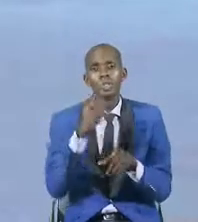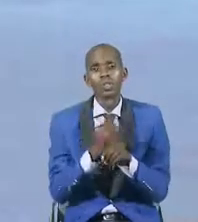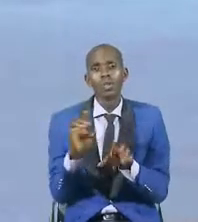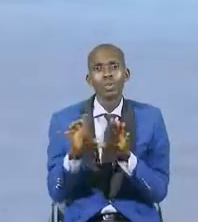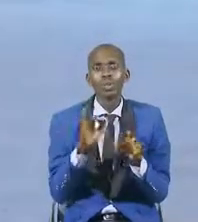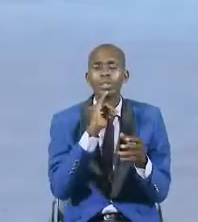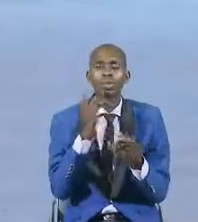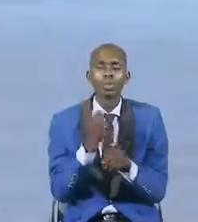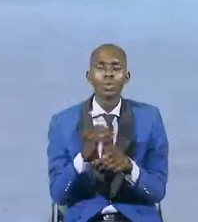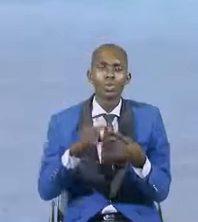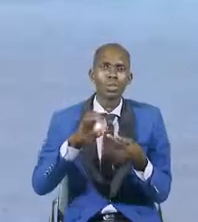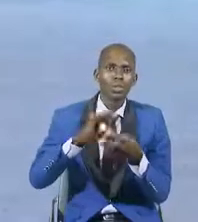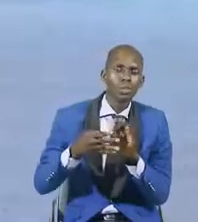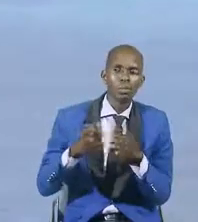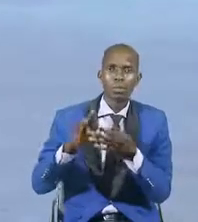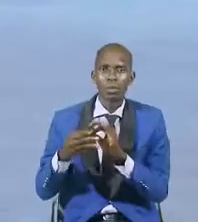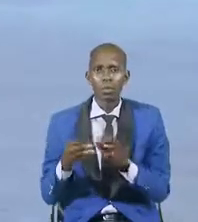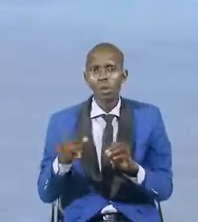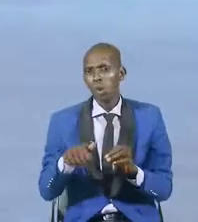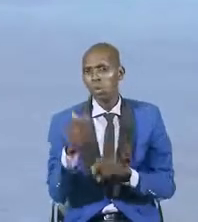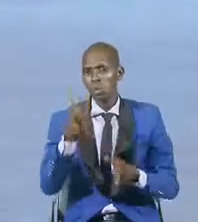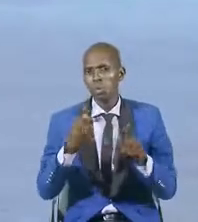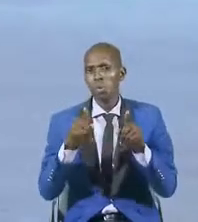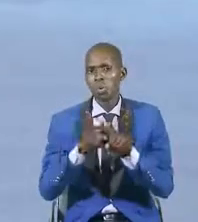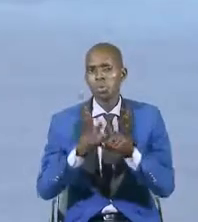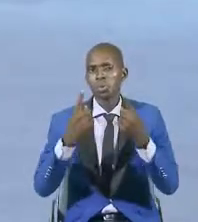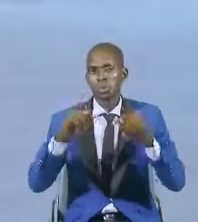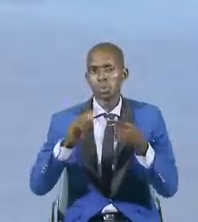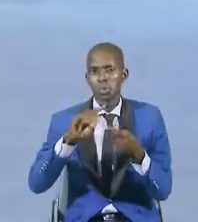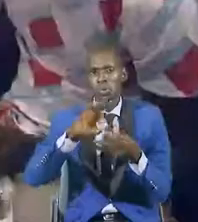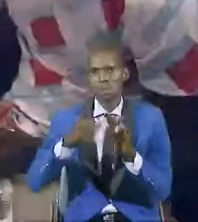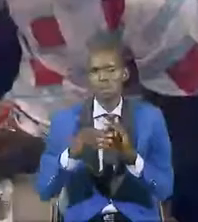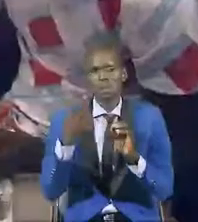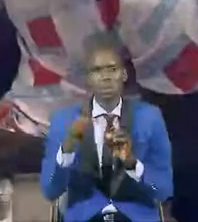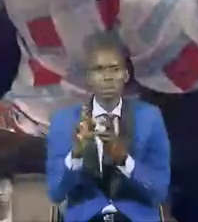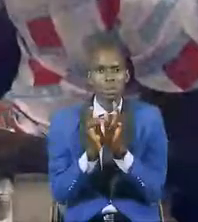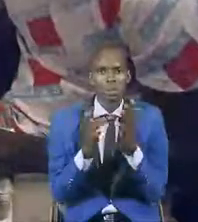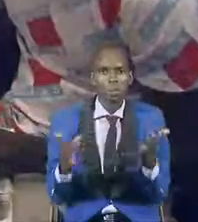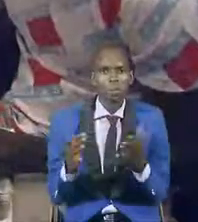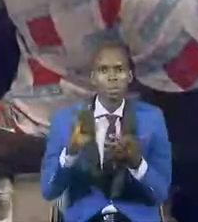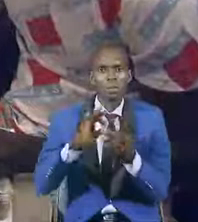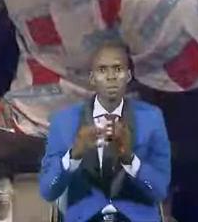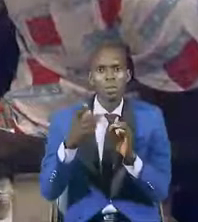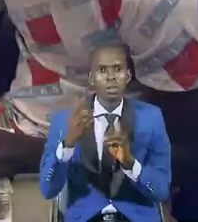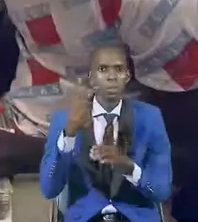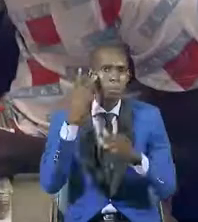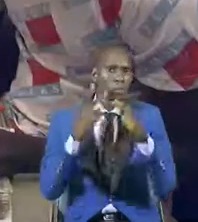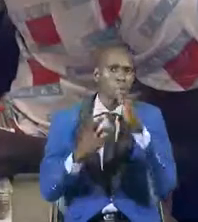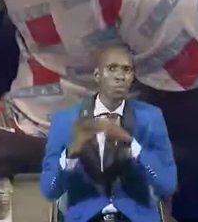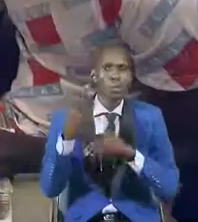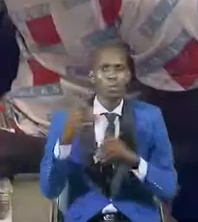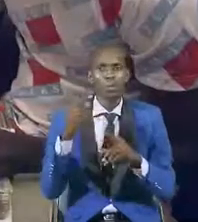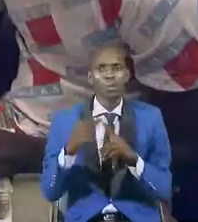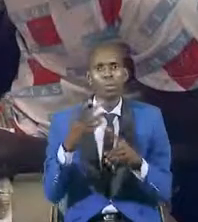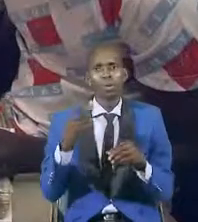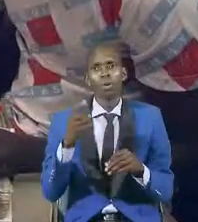faire, c'est d'interpréter ceci. Même certains voient essayer d'interpréter la Bible, interpréter les prophéties de la part